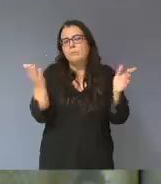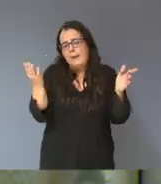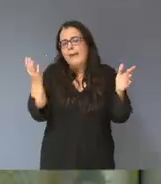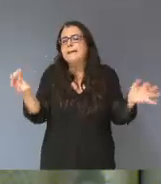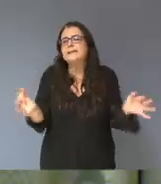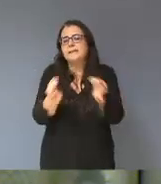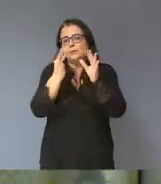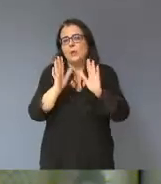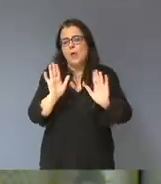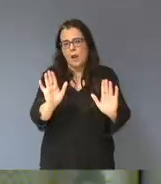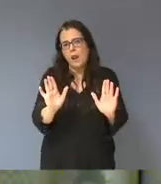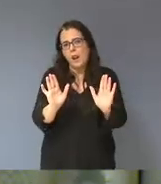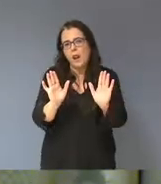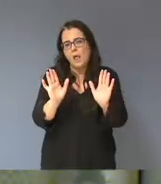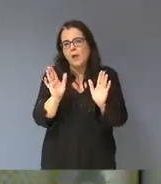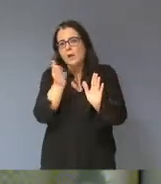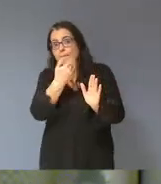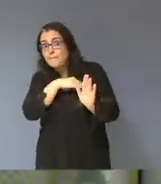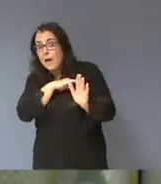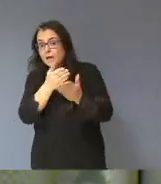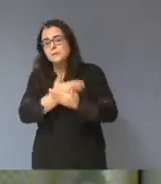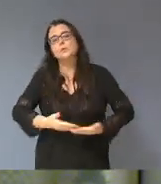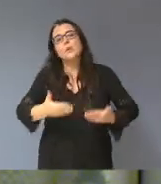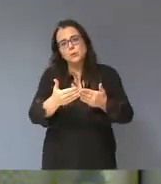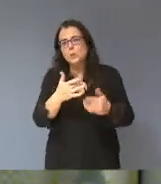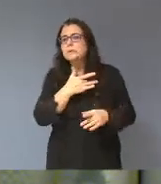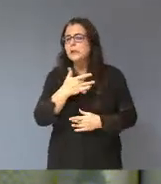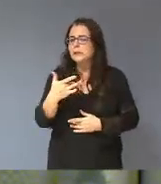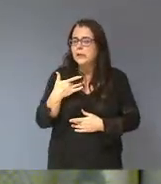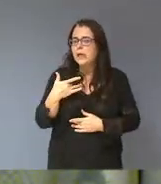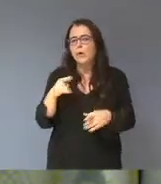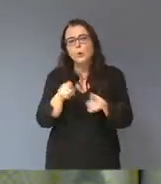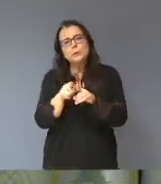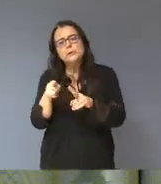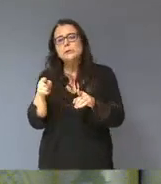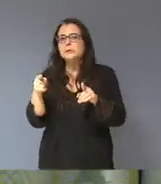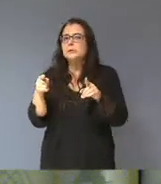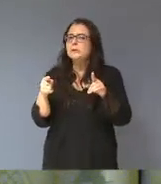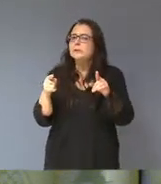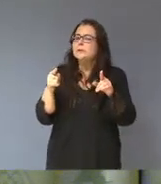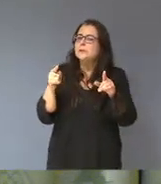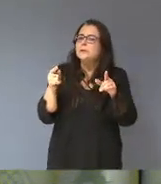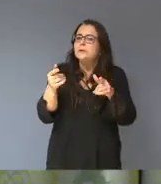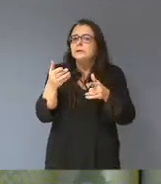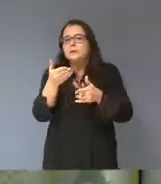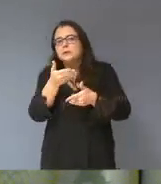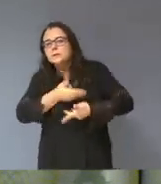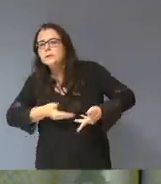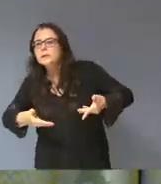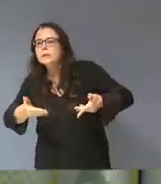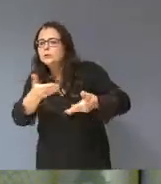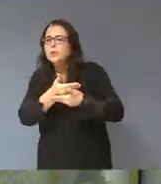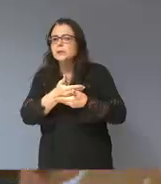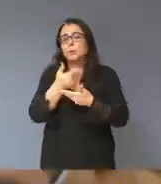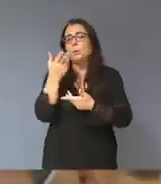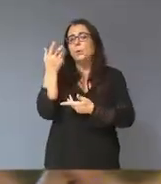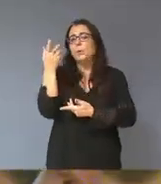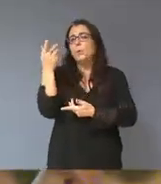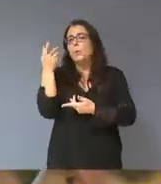exceptionnelle, vu les crises sanitaires et les difficultés économiques, je m'abstiendrai sur cette délib.